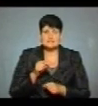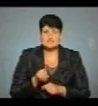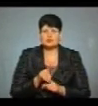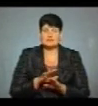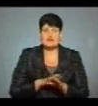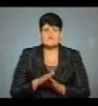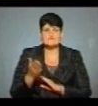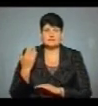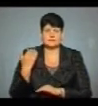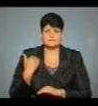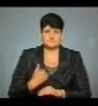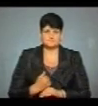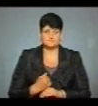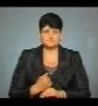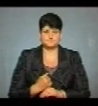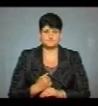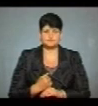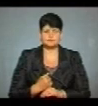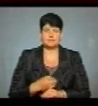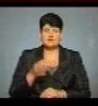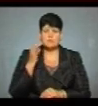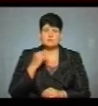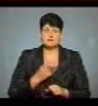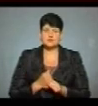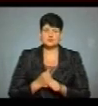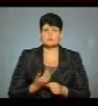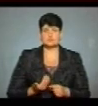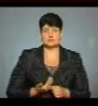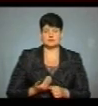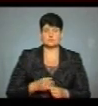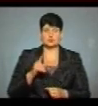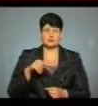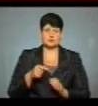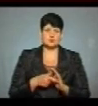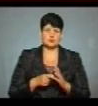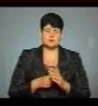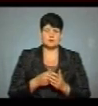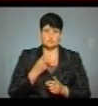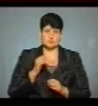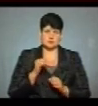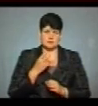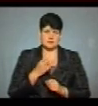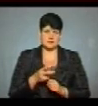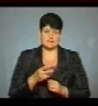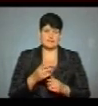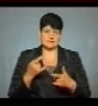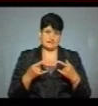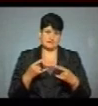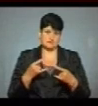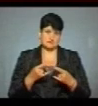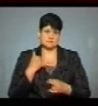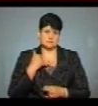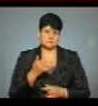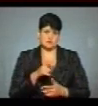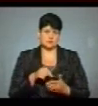з середини 2000-х років. І нагадую, що ми працюємо наживо. Номер студії ви можете бачити в себе на екрані. Якщо у вас будуть запитання, будь ласка,